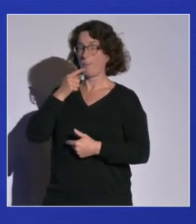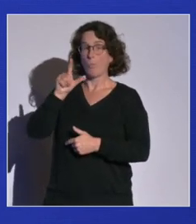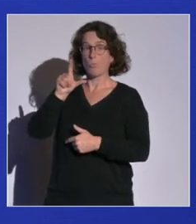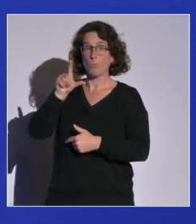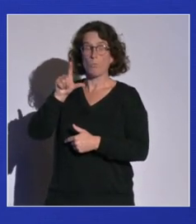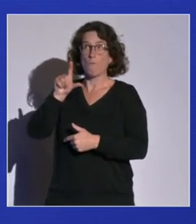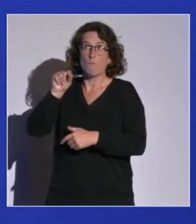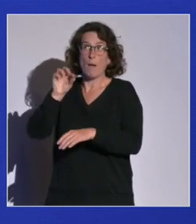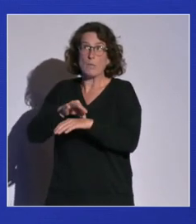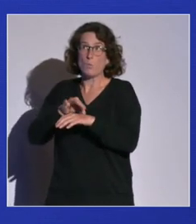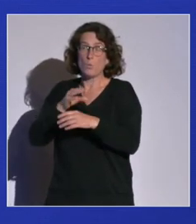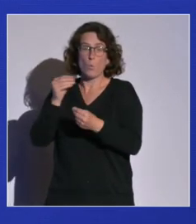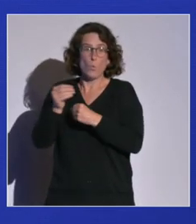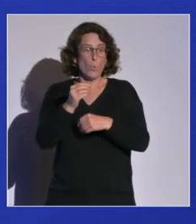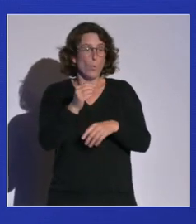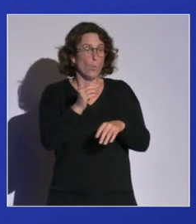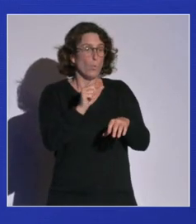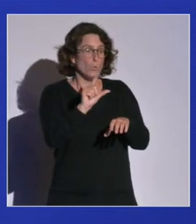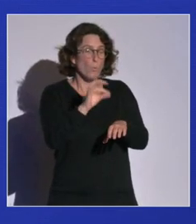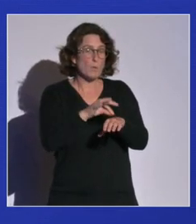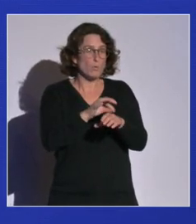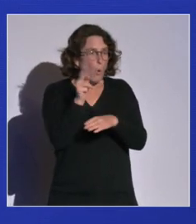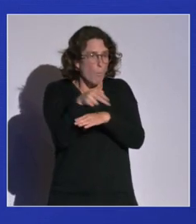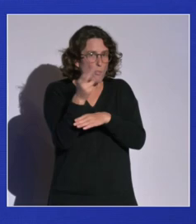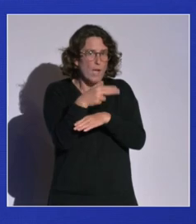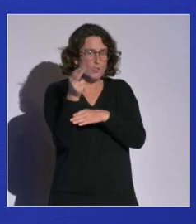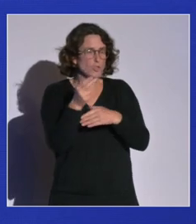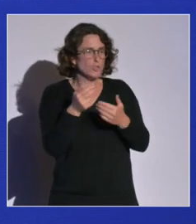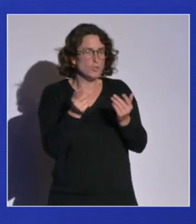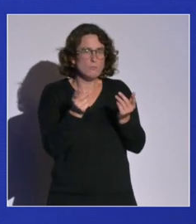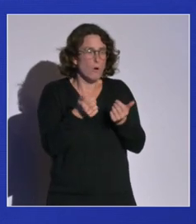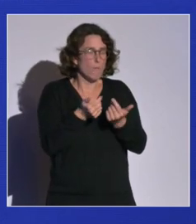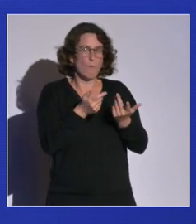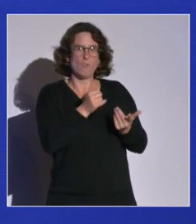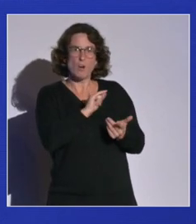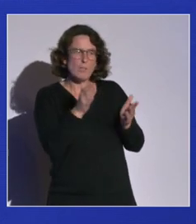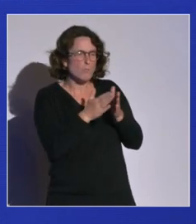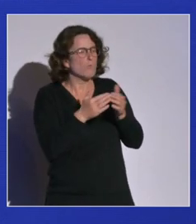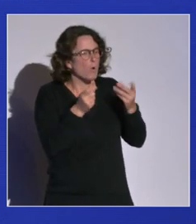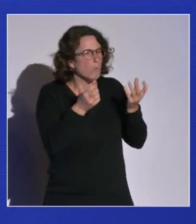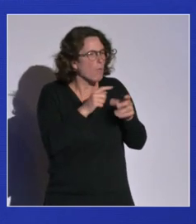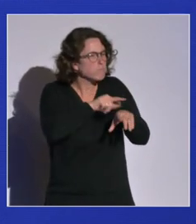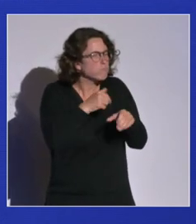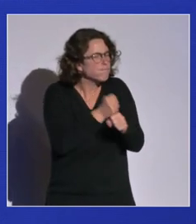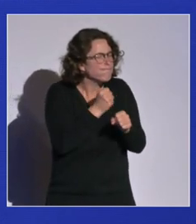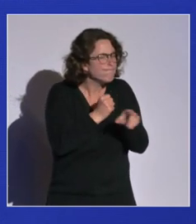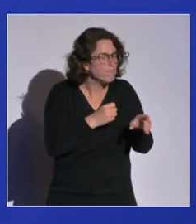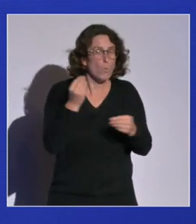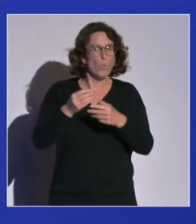un reportage, mais ils travaillent le reste du temps. On demande, on pense pas qu'un magistrat ne travaille pas assez parce